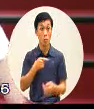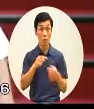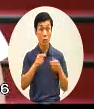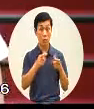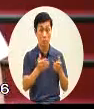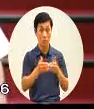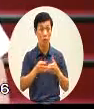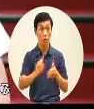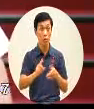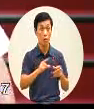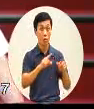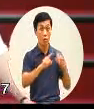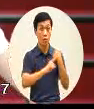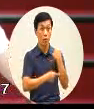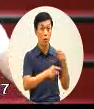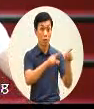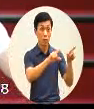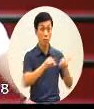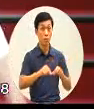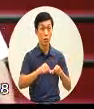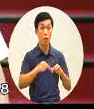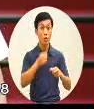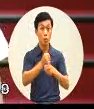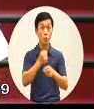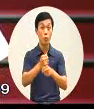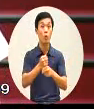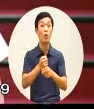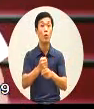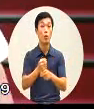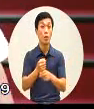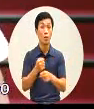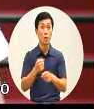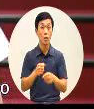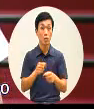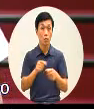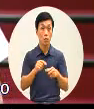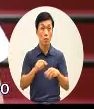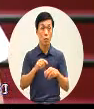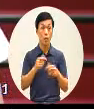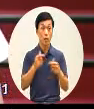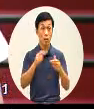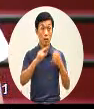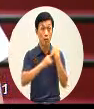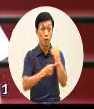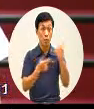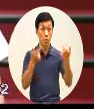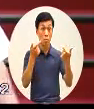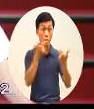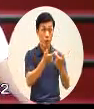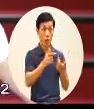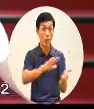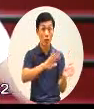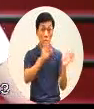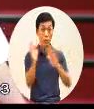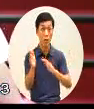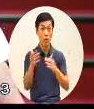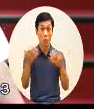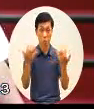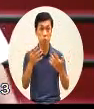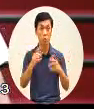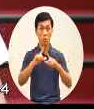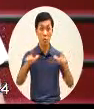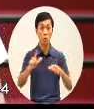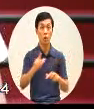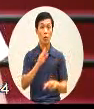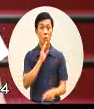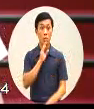哈来行政嘛，那依法上我们整体的司法性，我想是一个很大的问题。